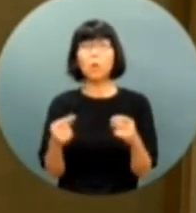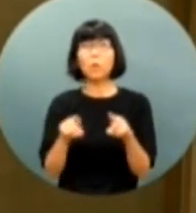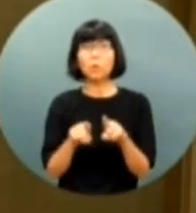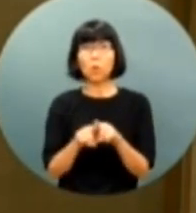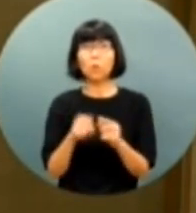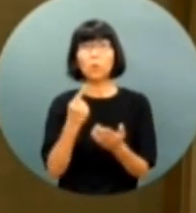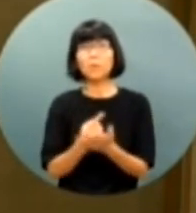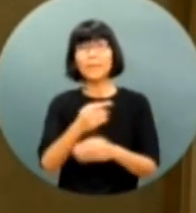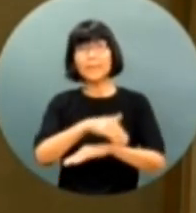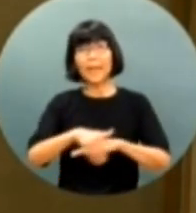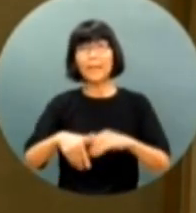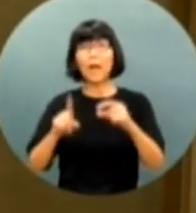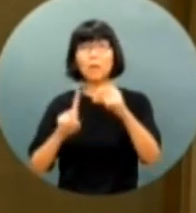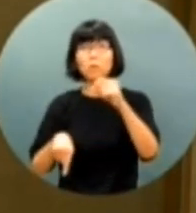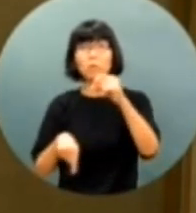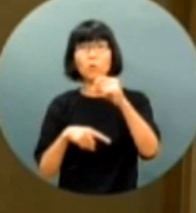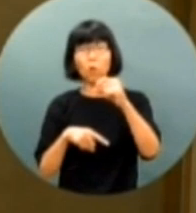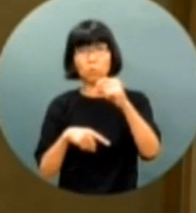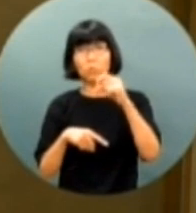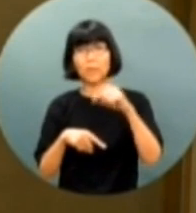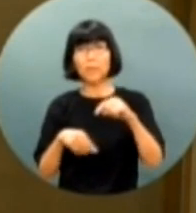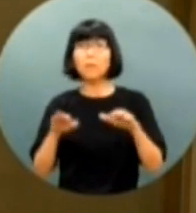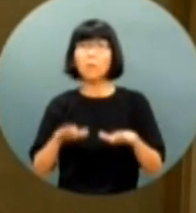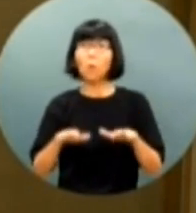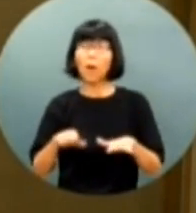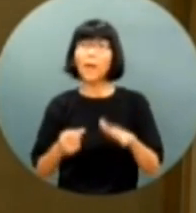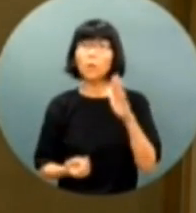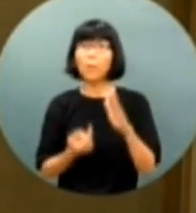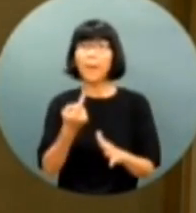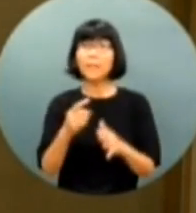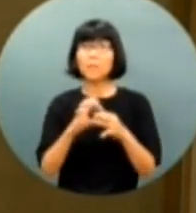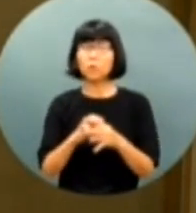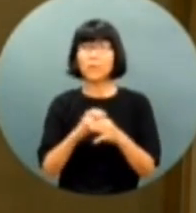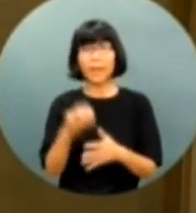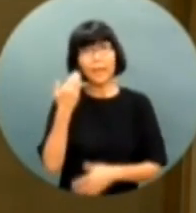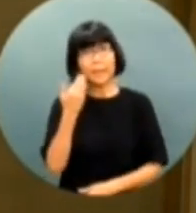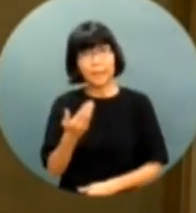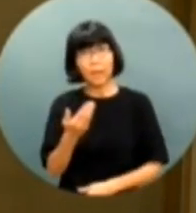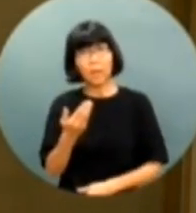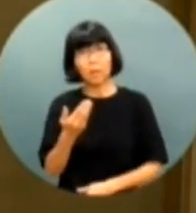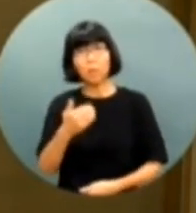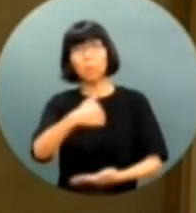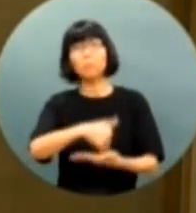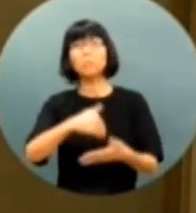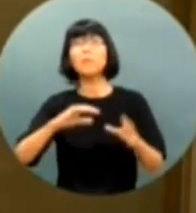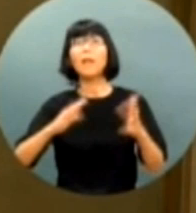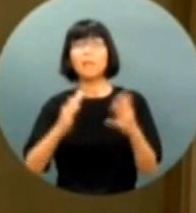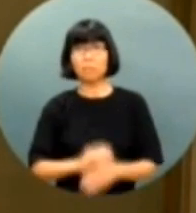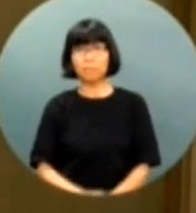男女共同参画局に、今回の事案に対する見解を聞いてみましたが、コメントできないということでござい